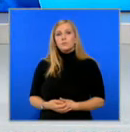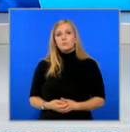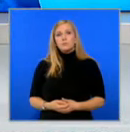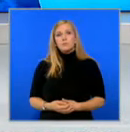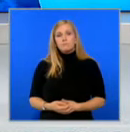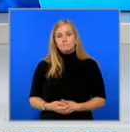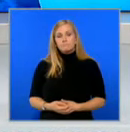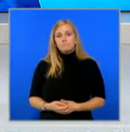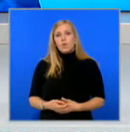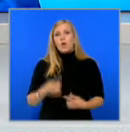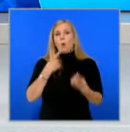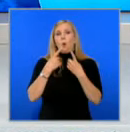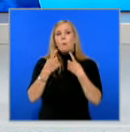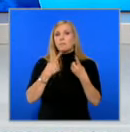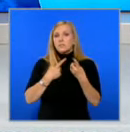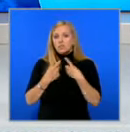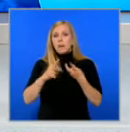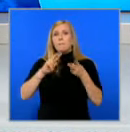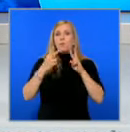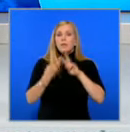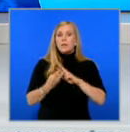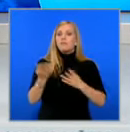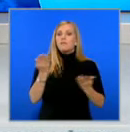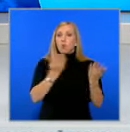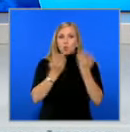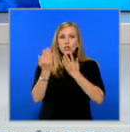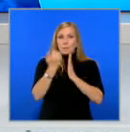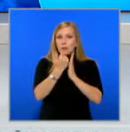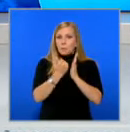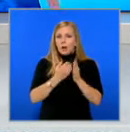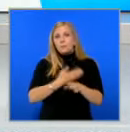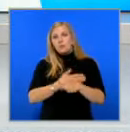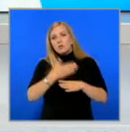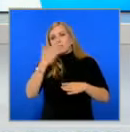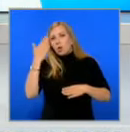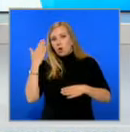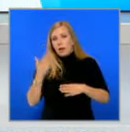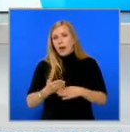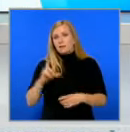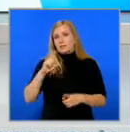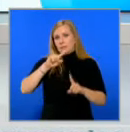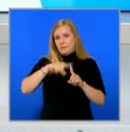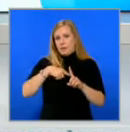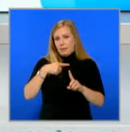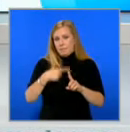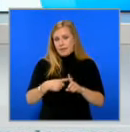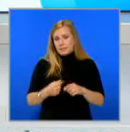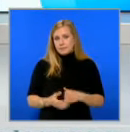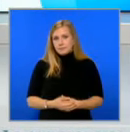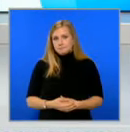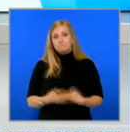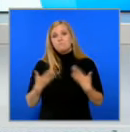пристанището обсъждането на промените в учебните програми ще продължи до края на септември обяви днес министърът на образованието галин